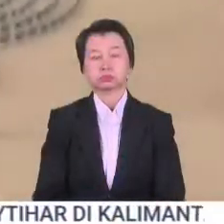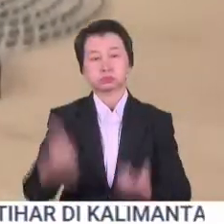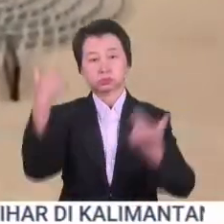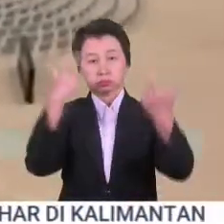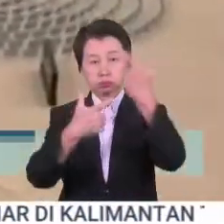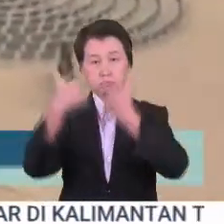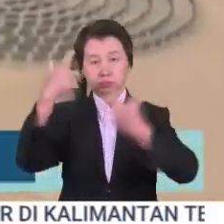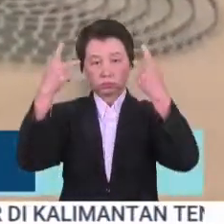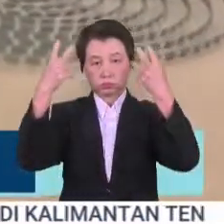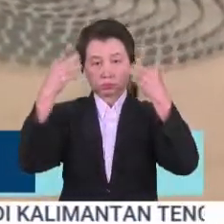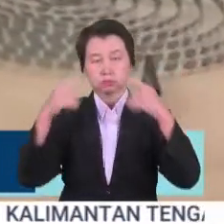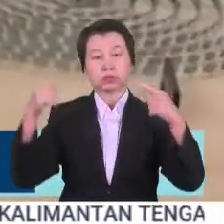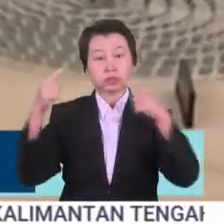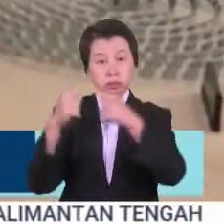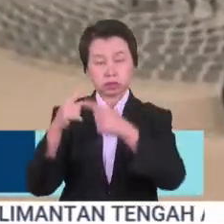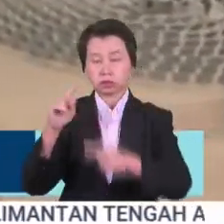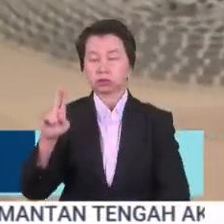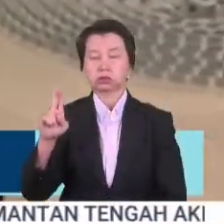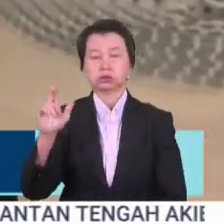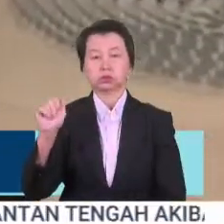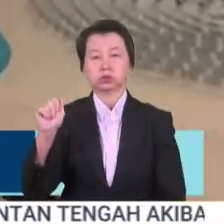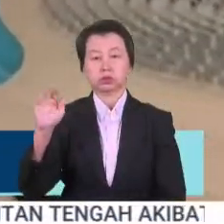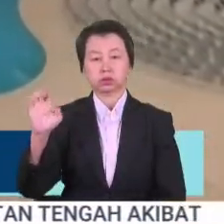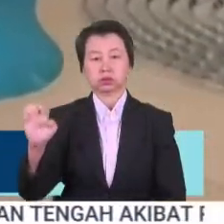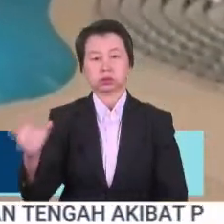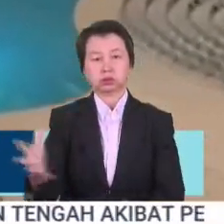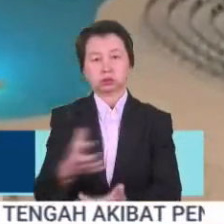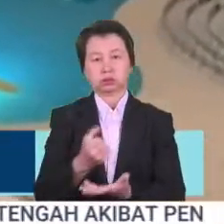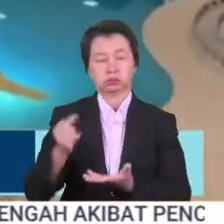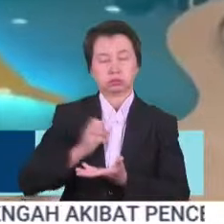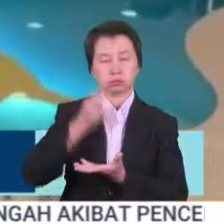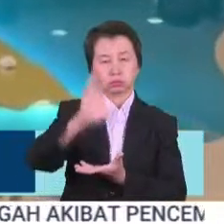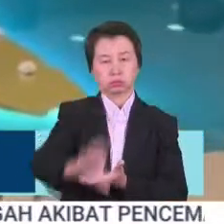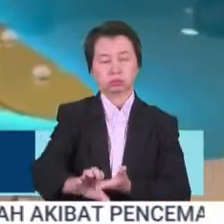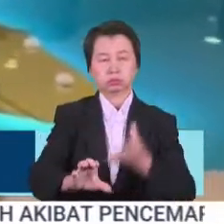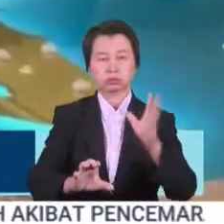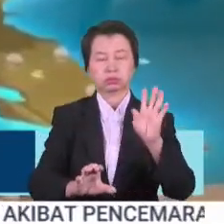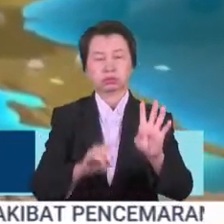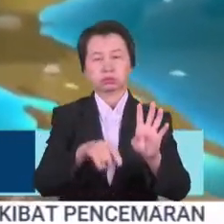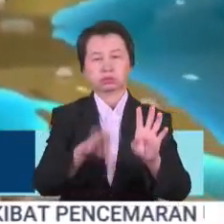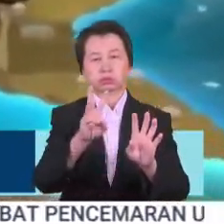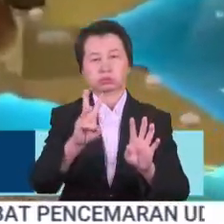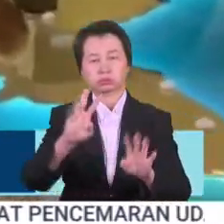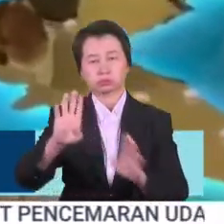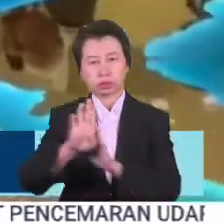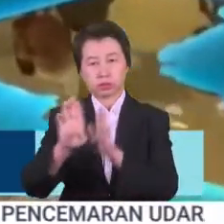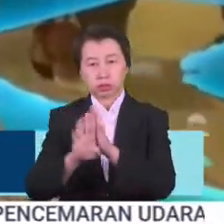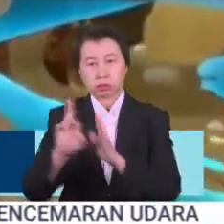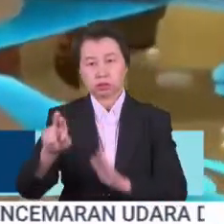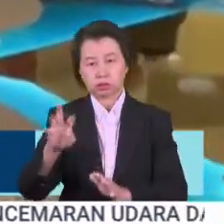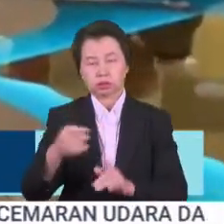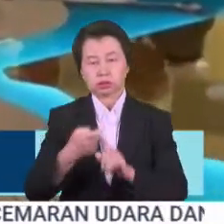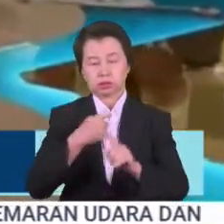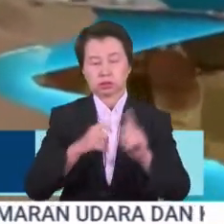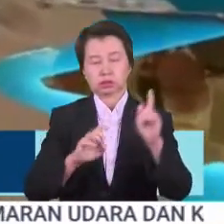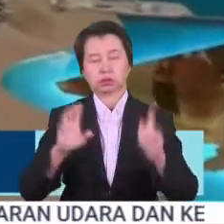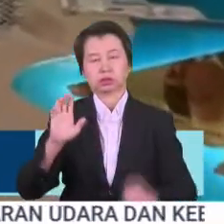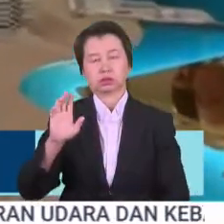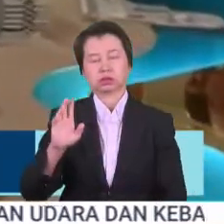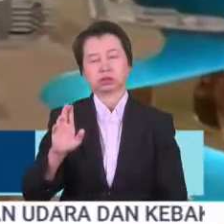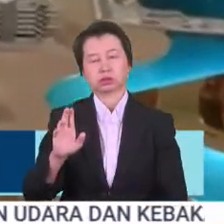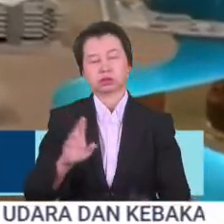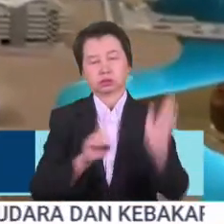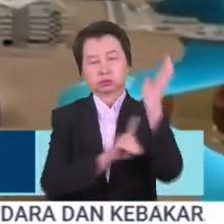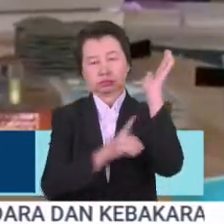Lautan Perdana Menteri ke UAE raih komitmen pelaburan berjumlah RM40.6 bilion antaranya oleh Abu Dhabi Future Energy